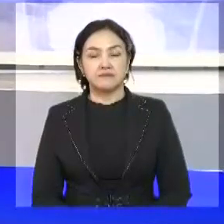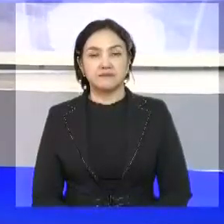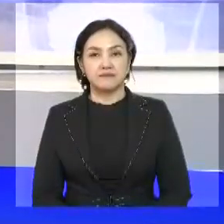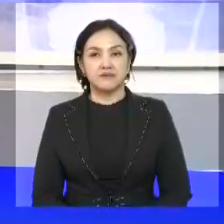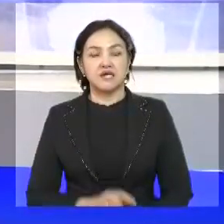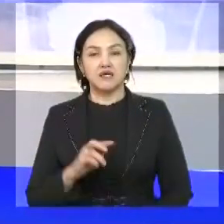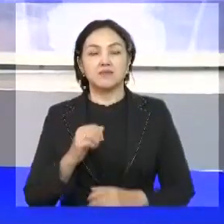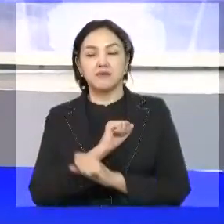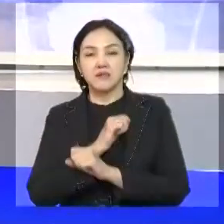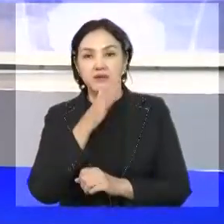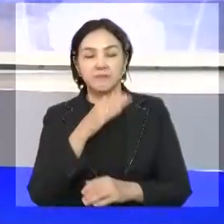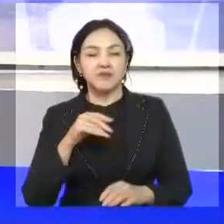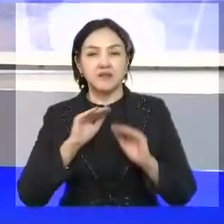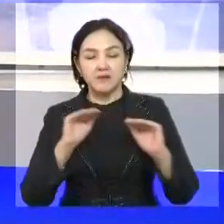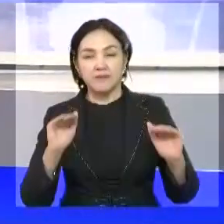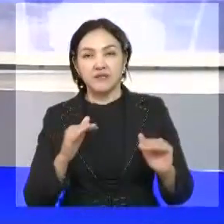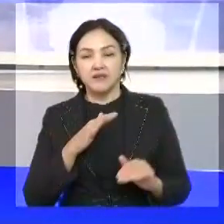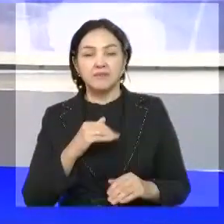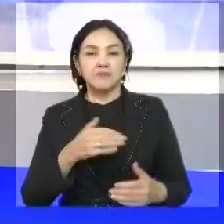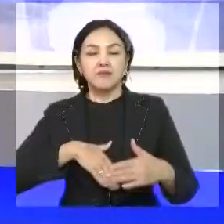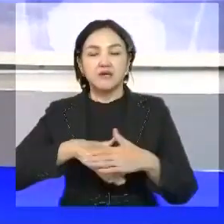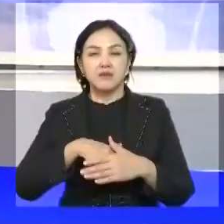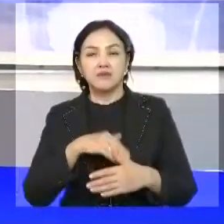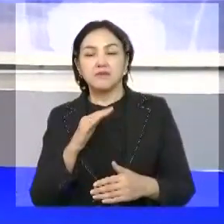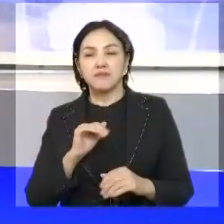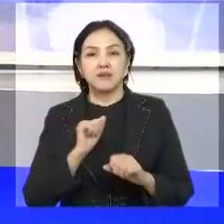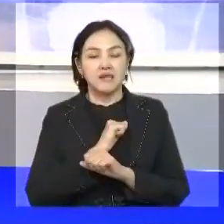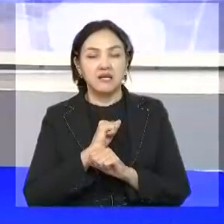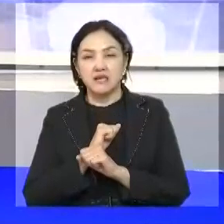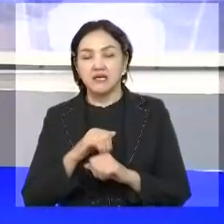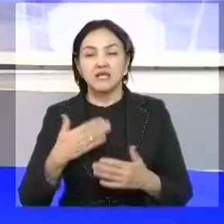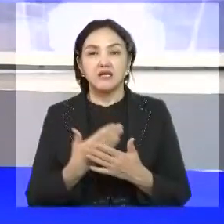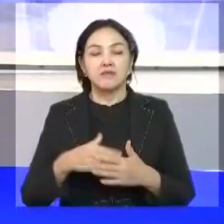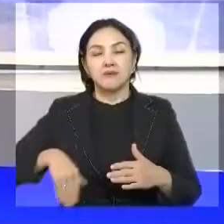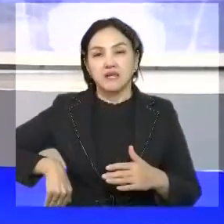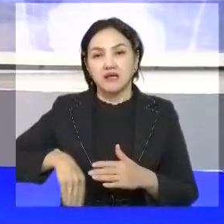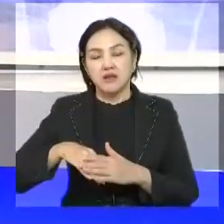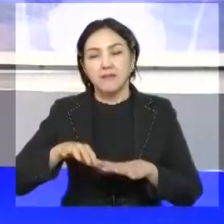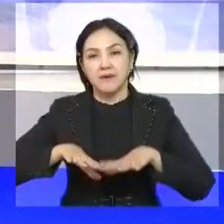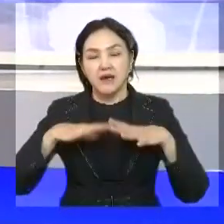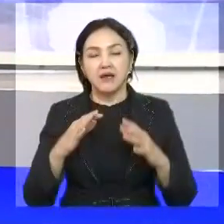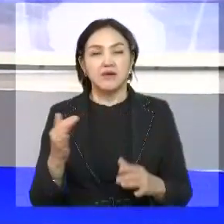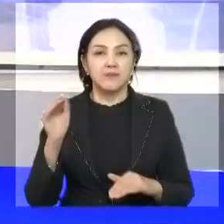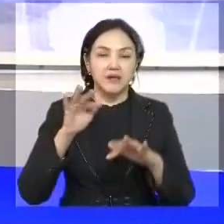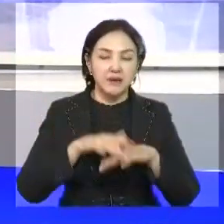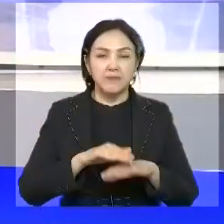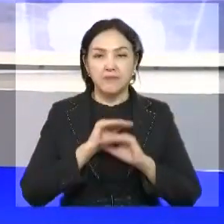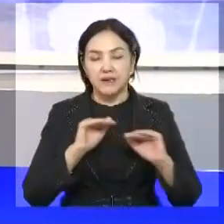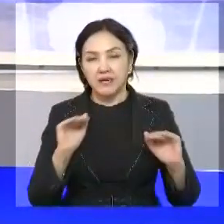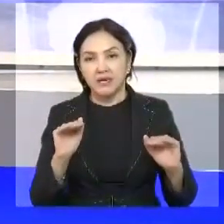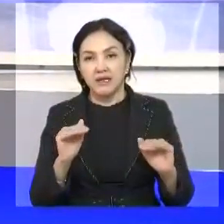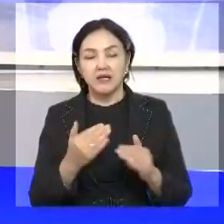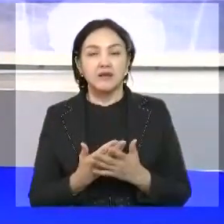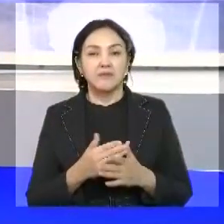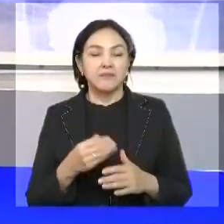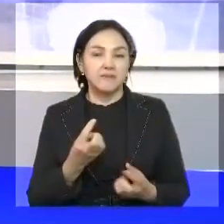в каникулярное время у школьников и в период отпусков их родителей в областной детской стоматологии наблюдается большое скопление маленьких пациентов